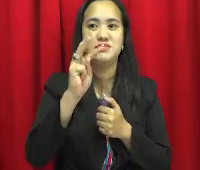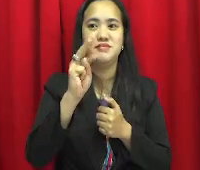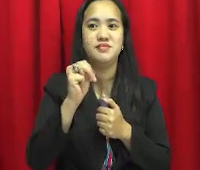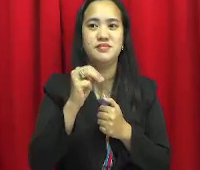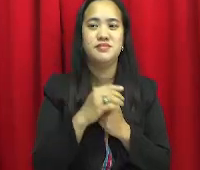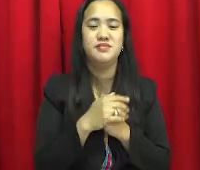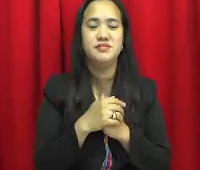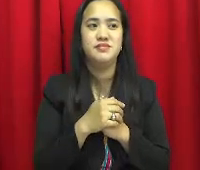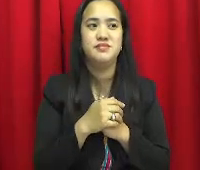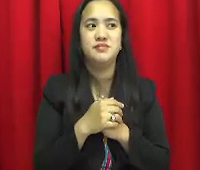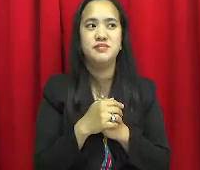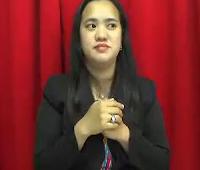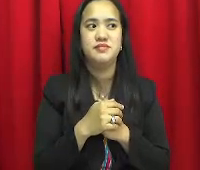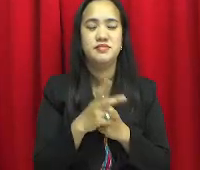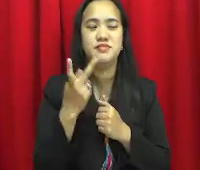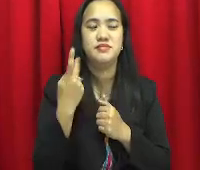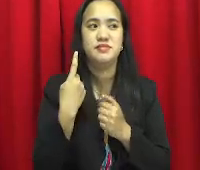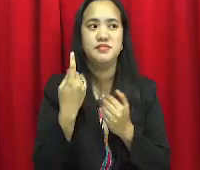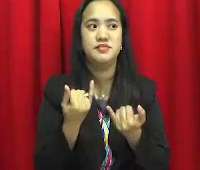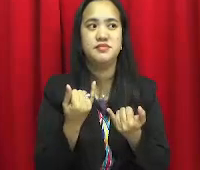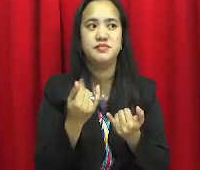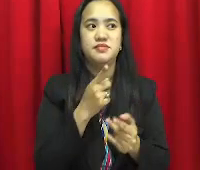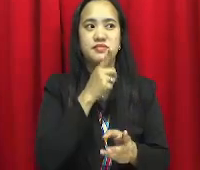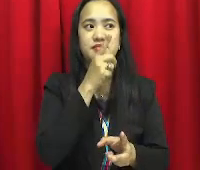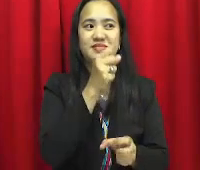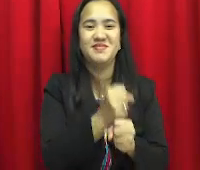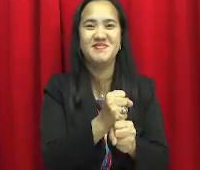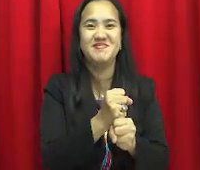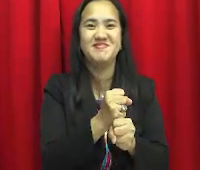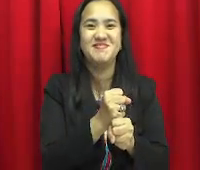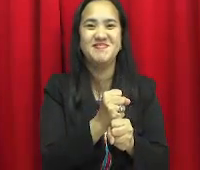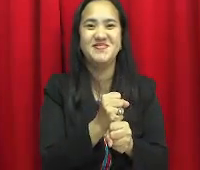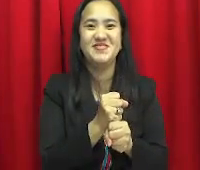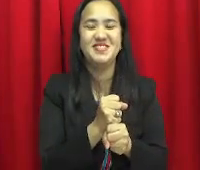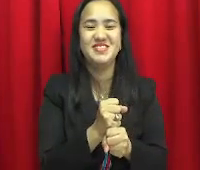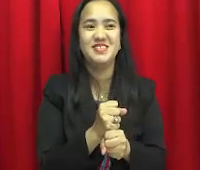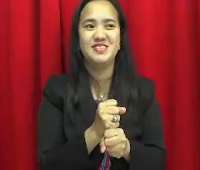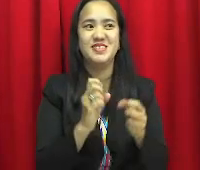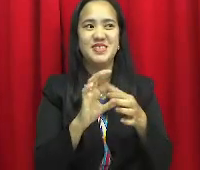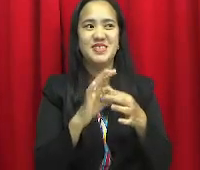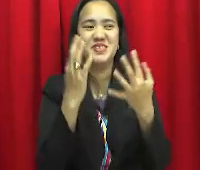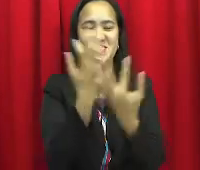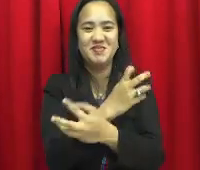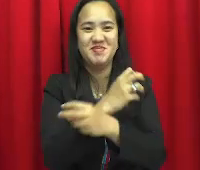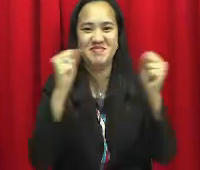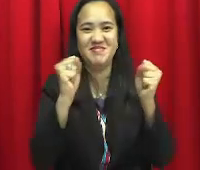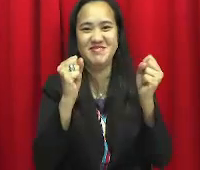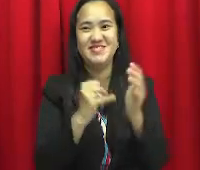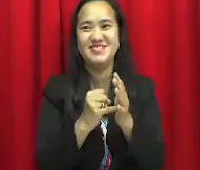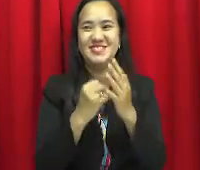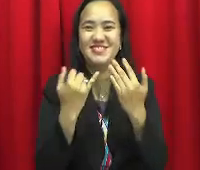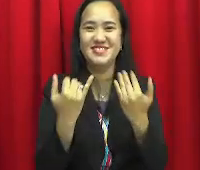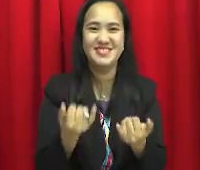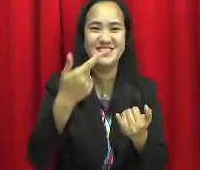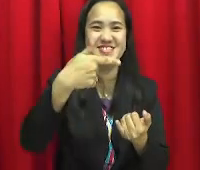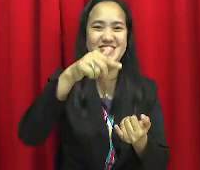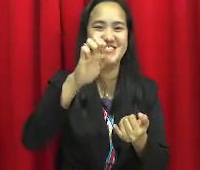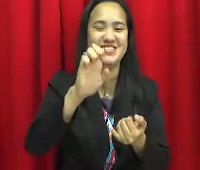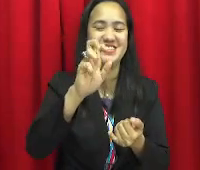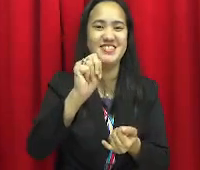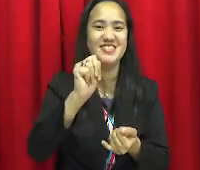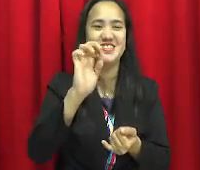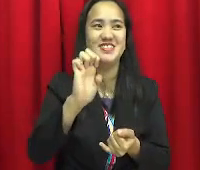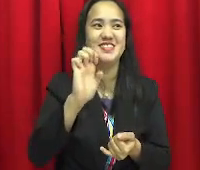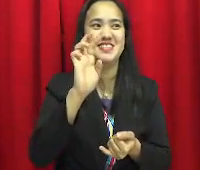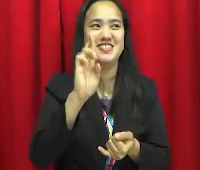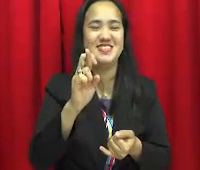bago yan. Yes, may nagtatanong kasi rito kung sure na daw yung kaligtasan ni Hiner. Nasa akin po nakasalala yung kaligtasan ni Hiner. Siguro maliit